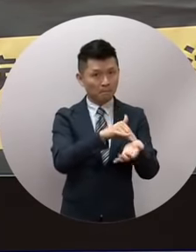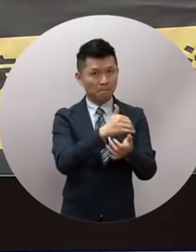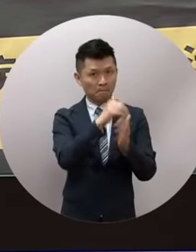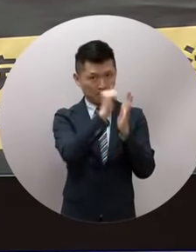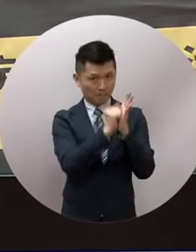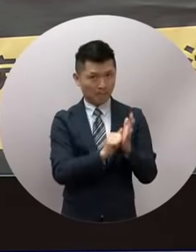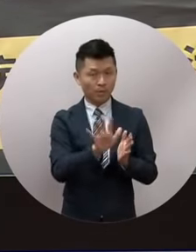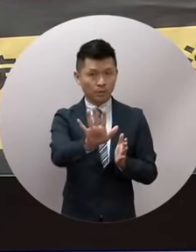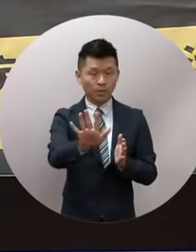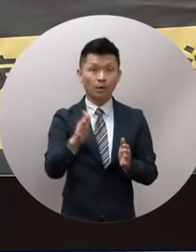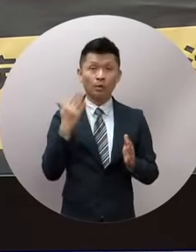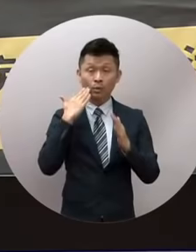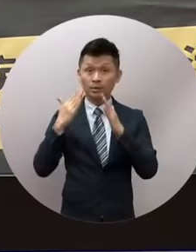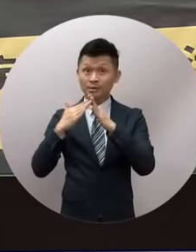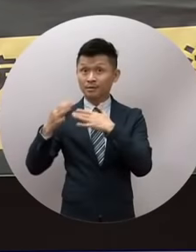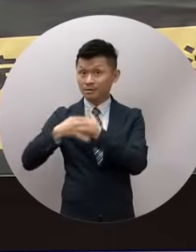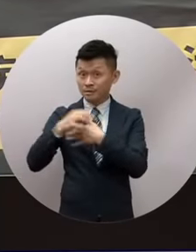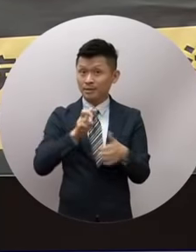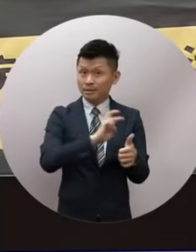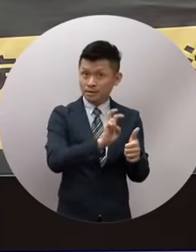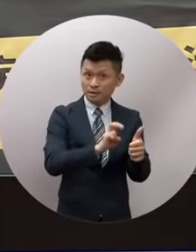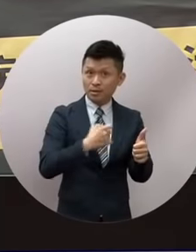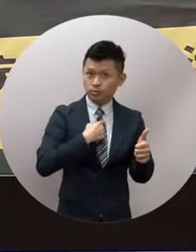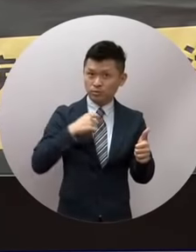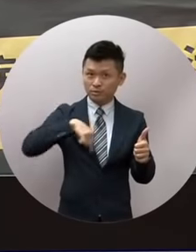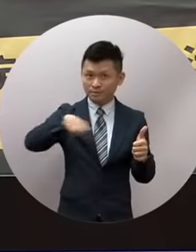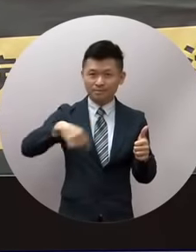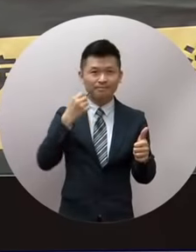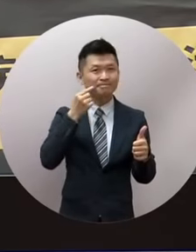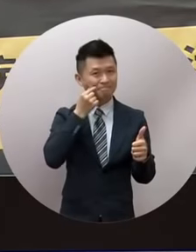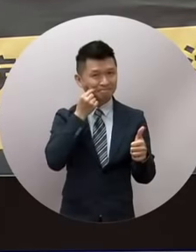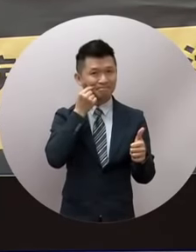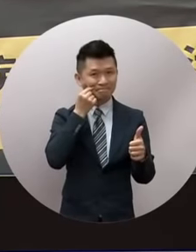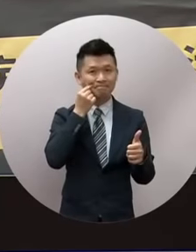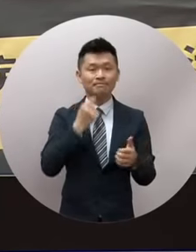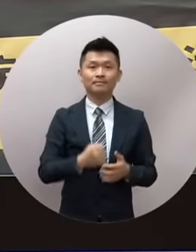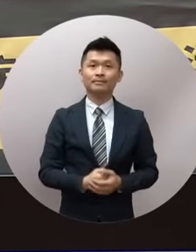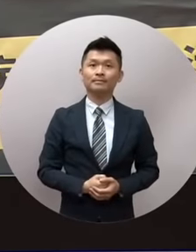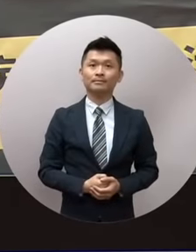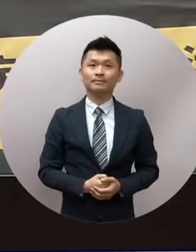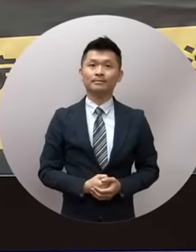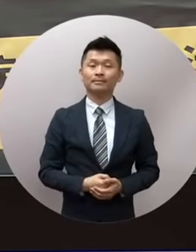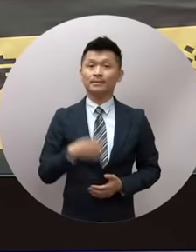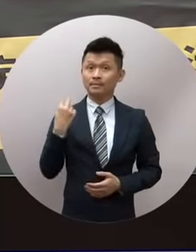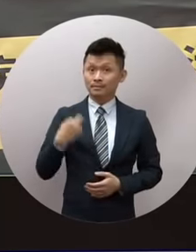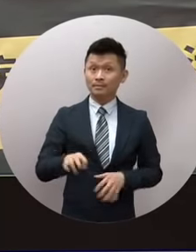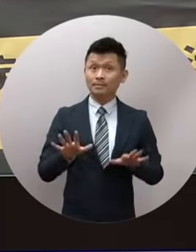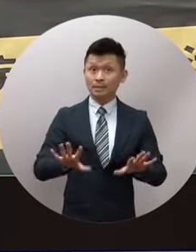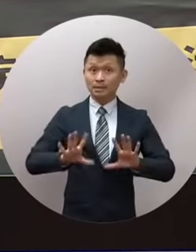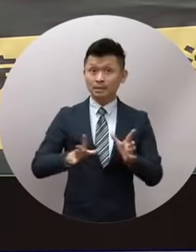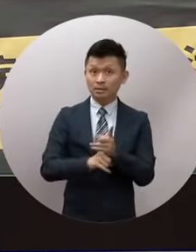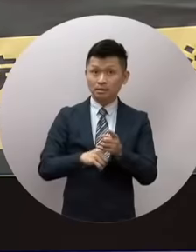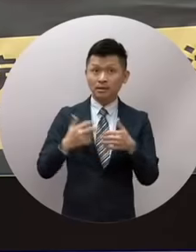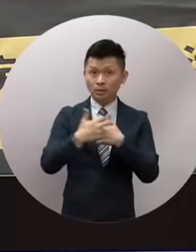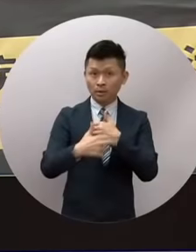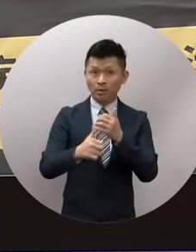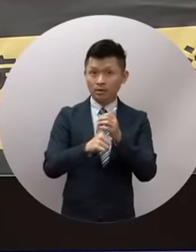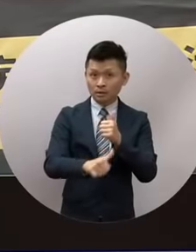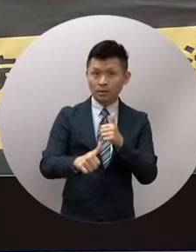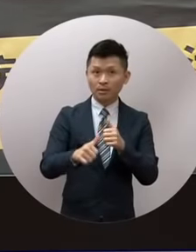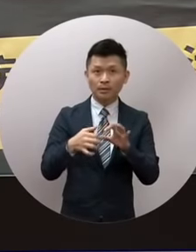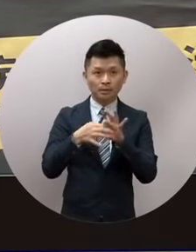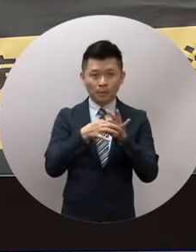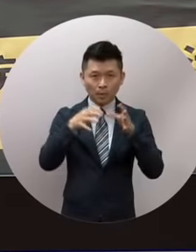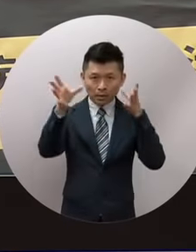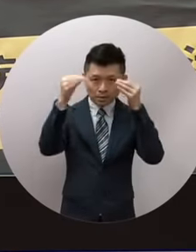属来说，其实要照顾以及要能够支持他们的家人，其实是非常不容易的非常不容易的一件事情。那又加上说，现在的精神卫生